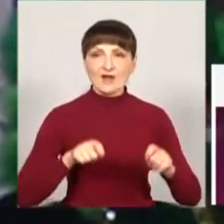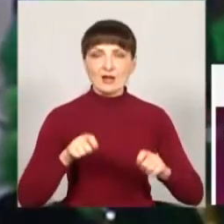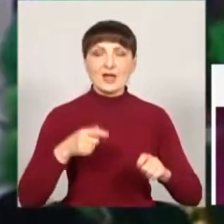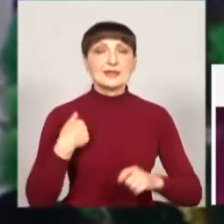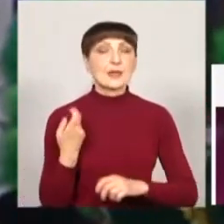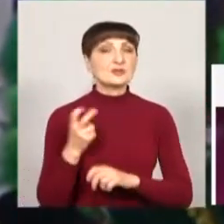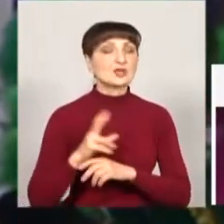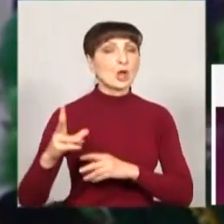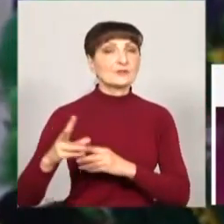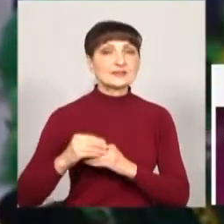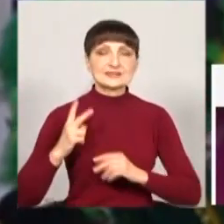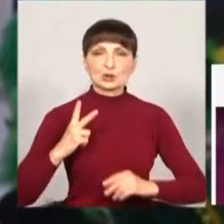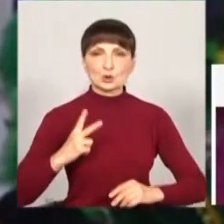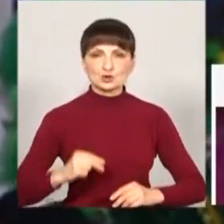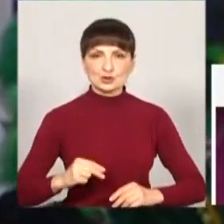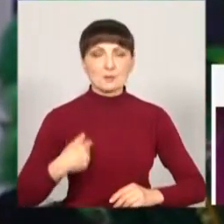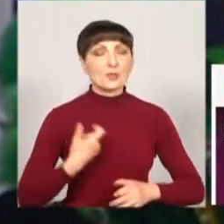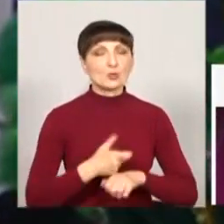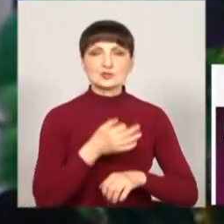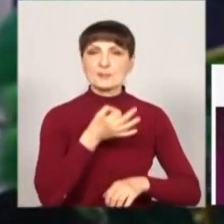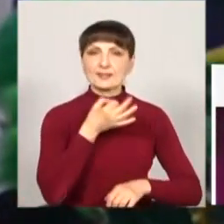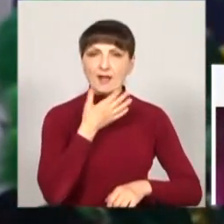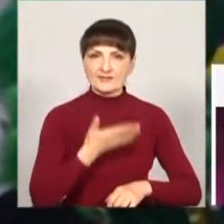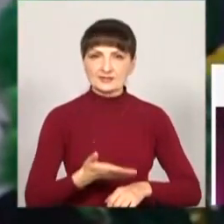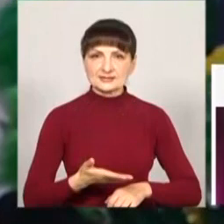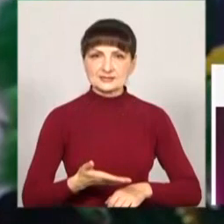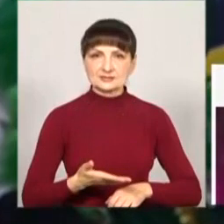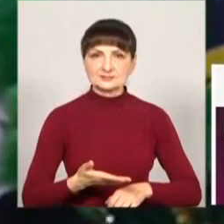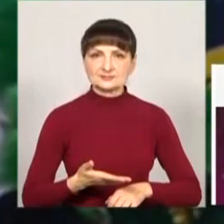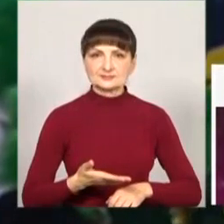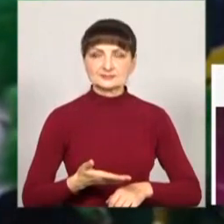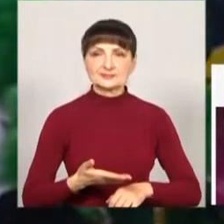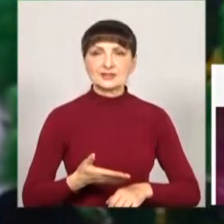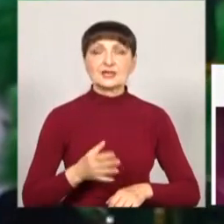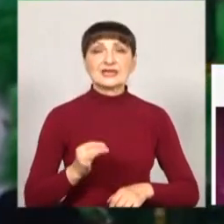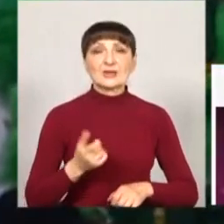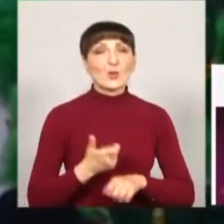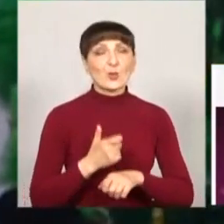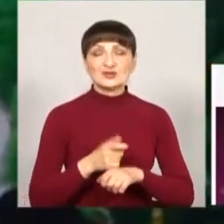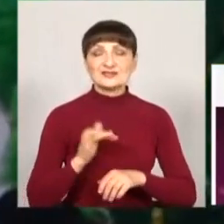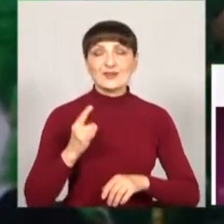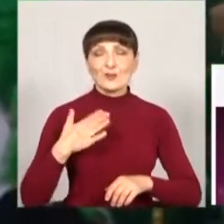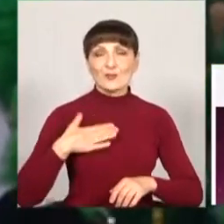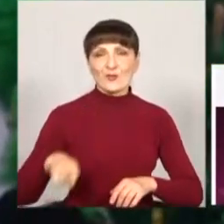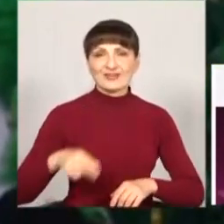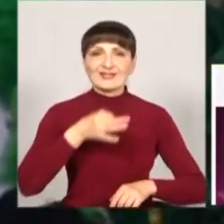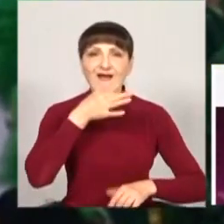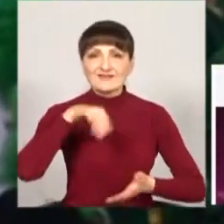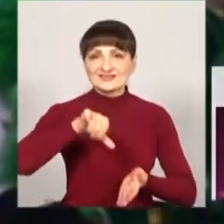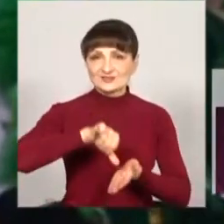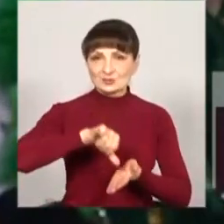дочкой и рук нам очень понравилось и очень нравится выступать